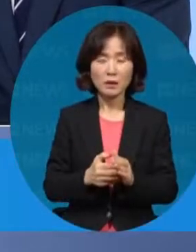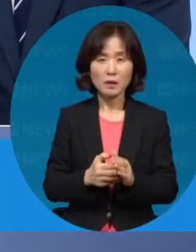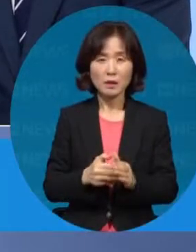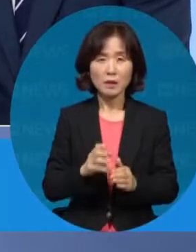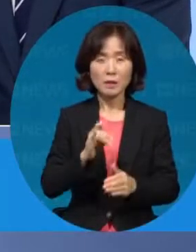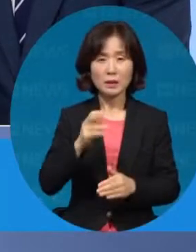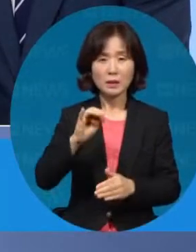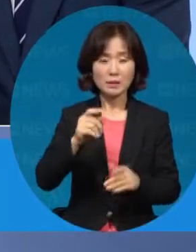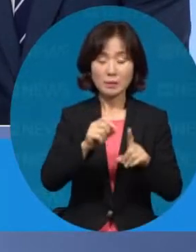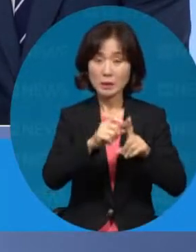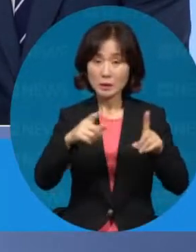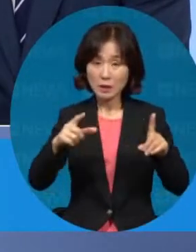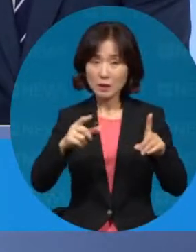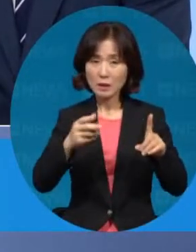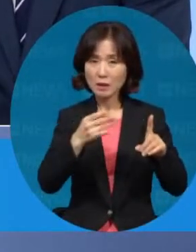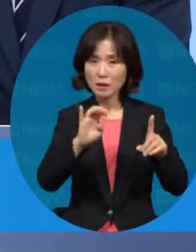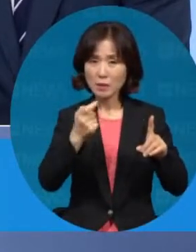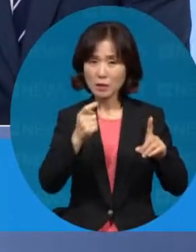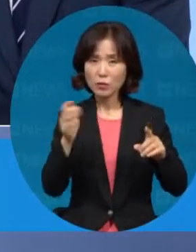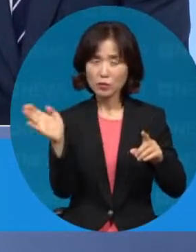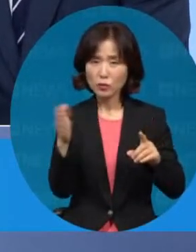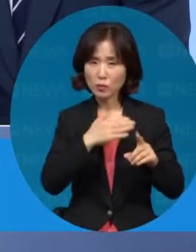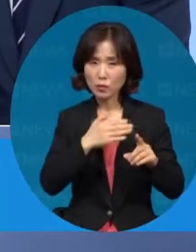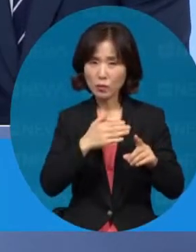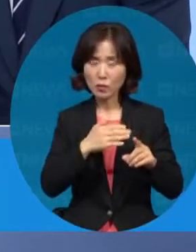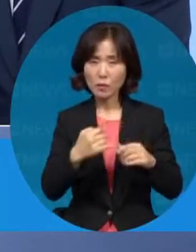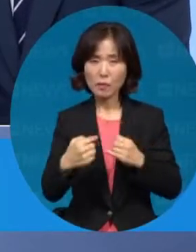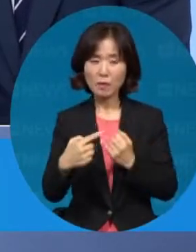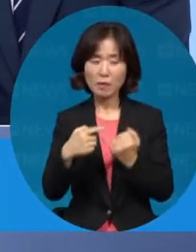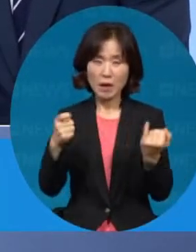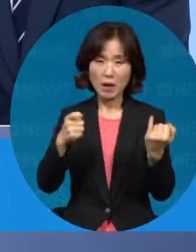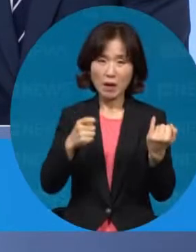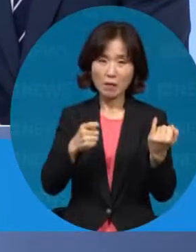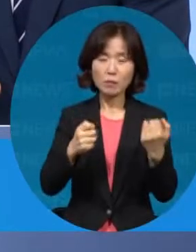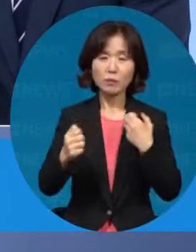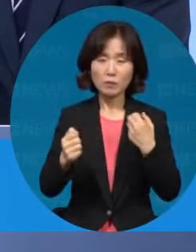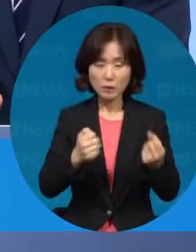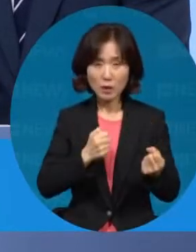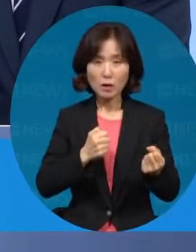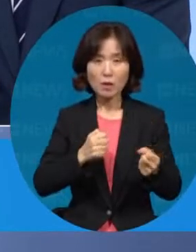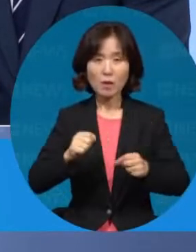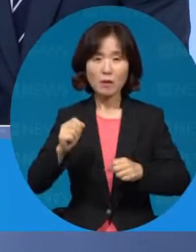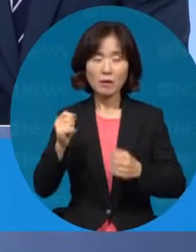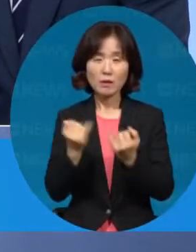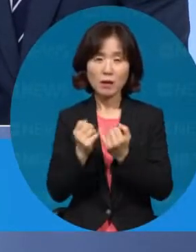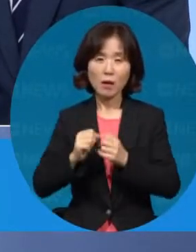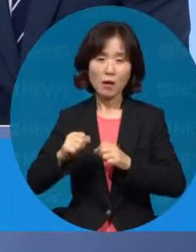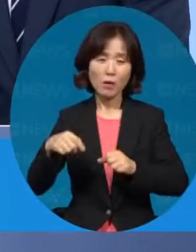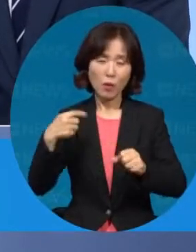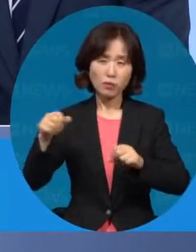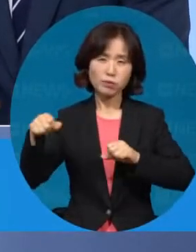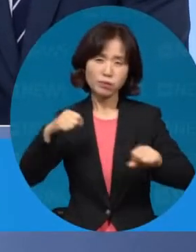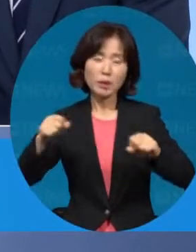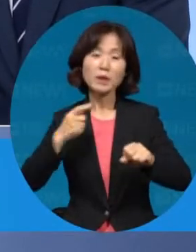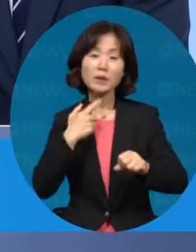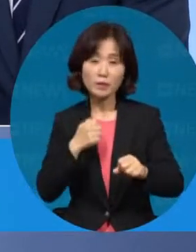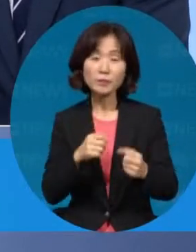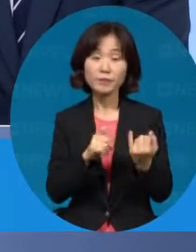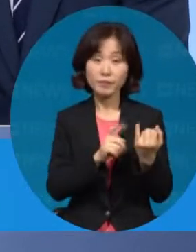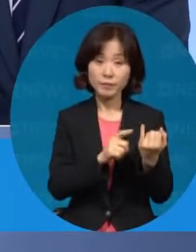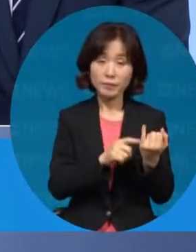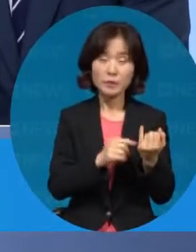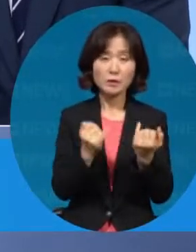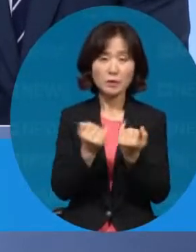하면서까지 여성교육 운동을 하는 등 노벨평화상을 받은 인권 운동가 말랄라 유사 아프자 이는 여성의 교육